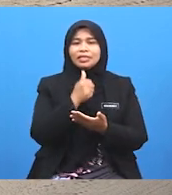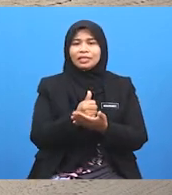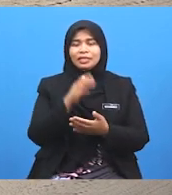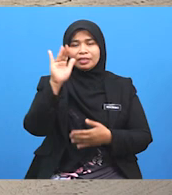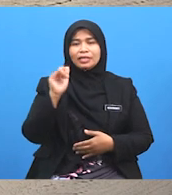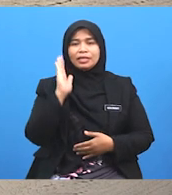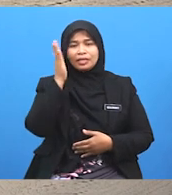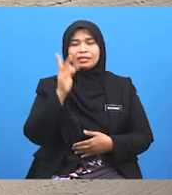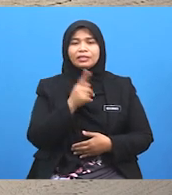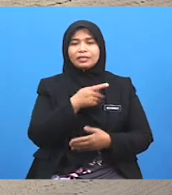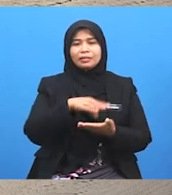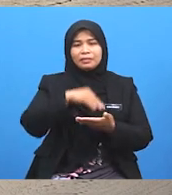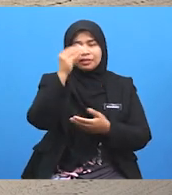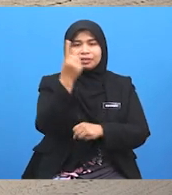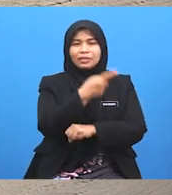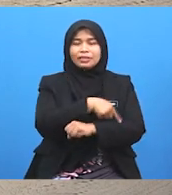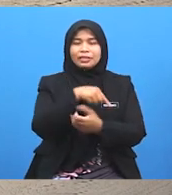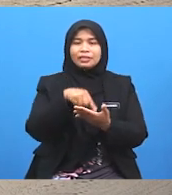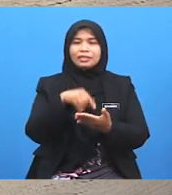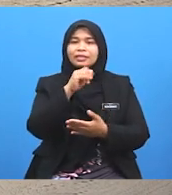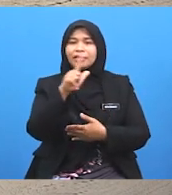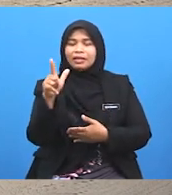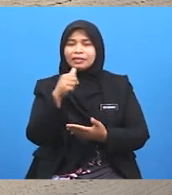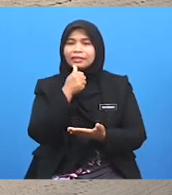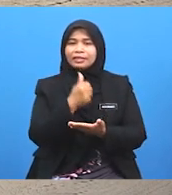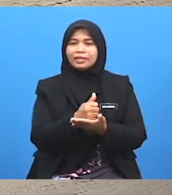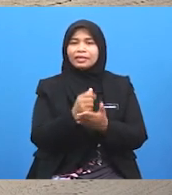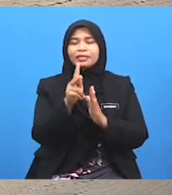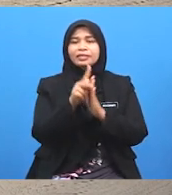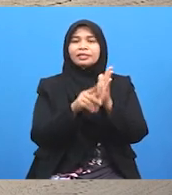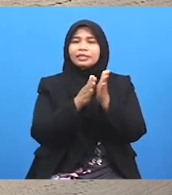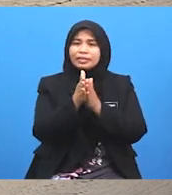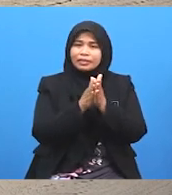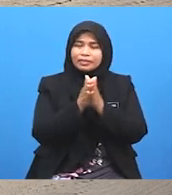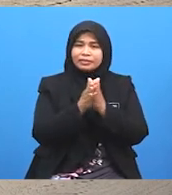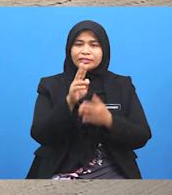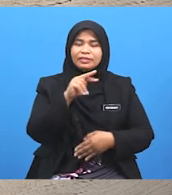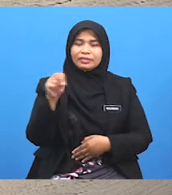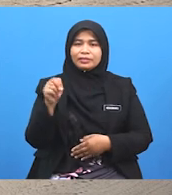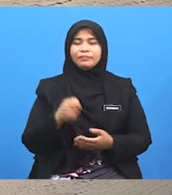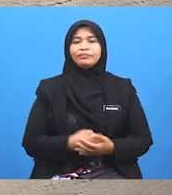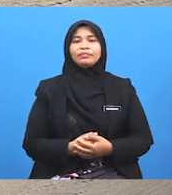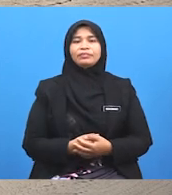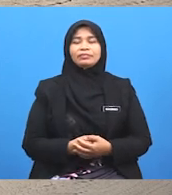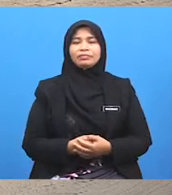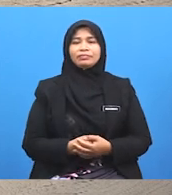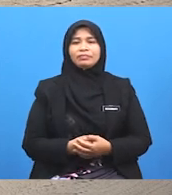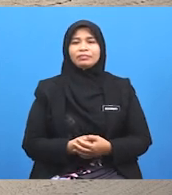menghayati pada hari ini ialah nilai kerajinan. Cikgu mengulang sekali